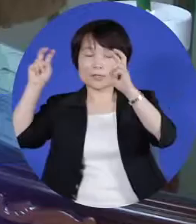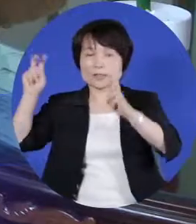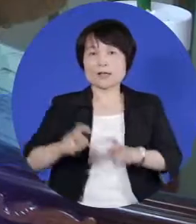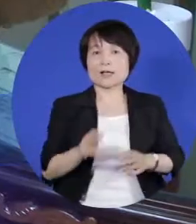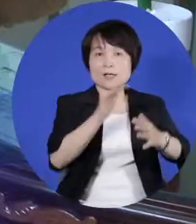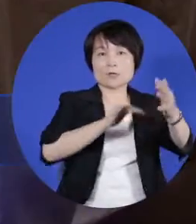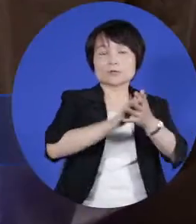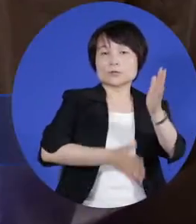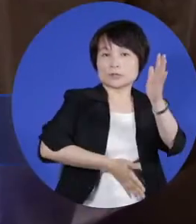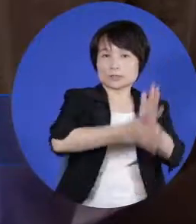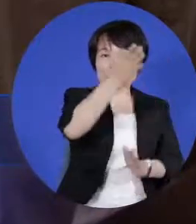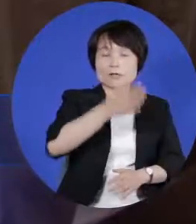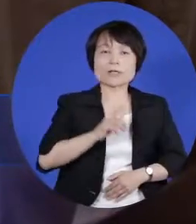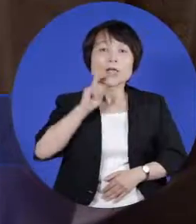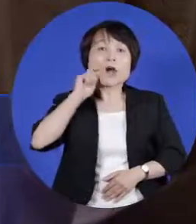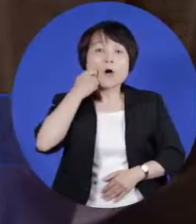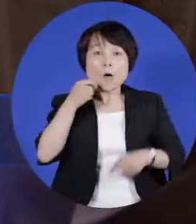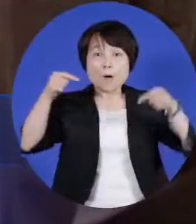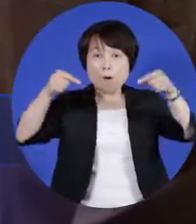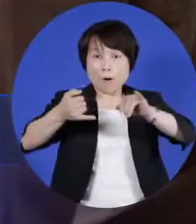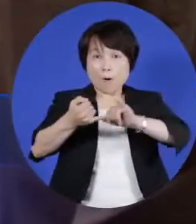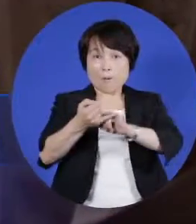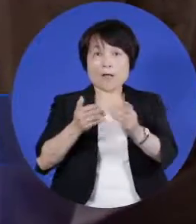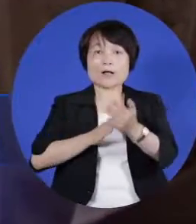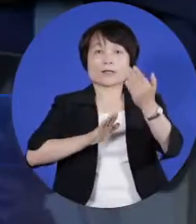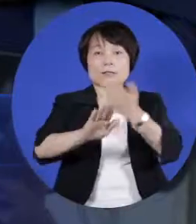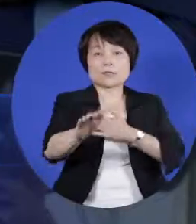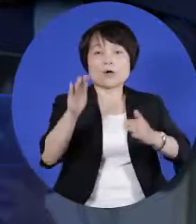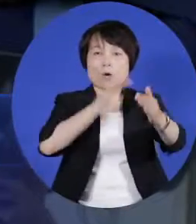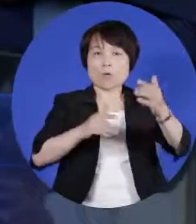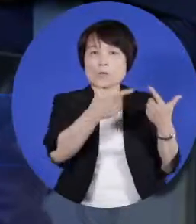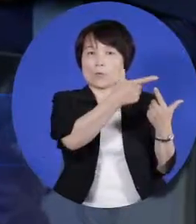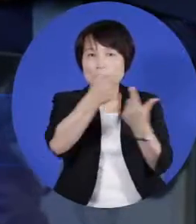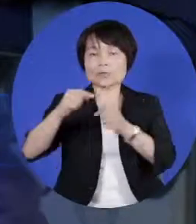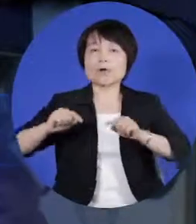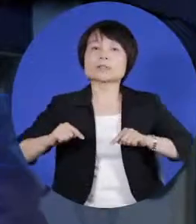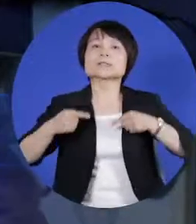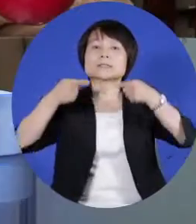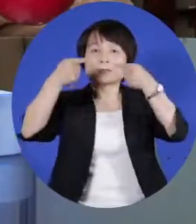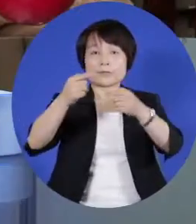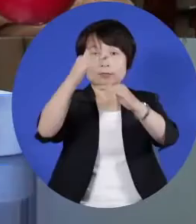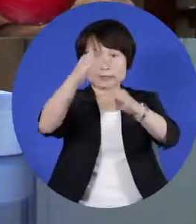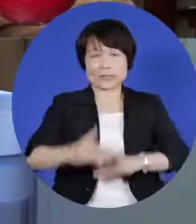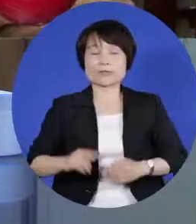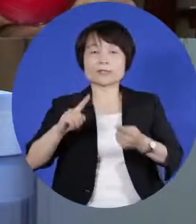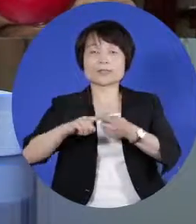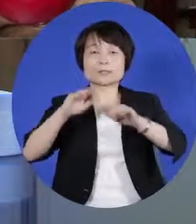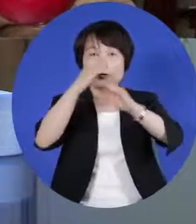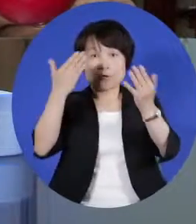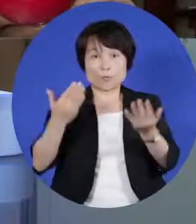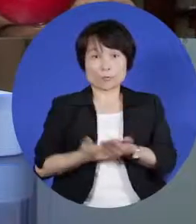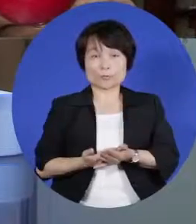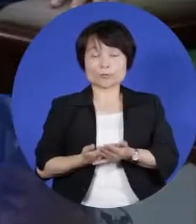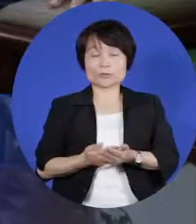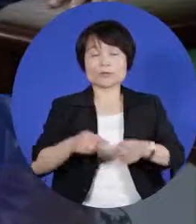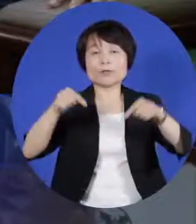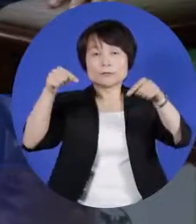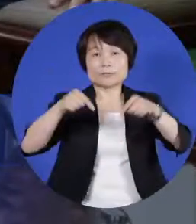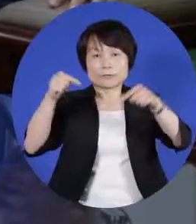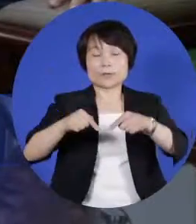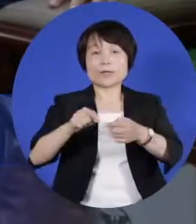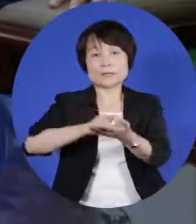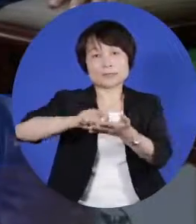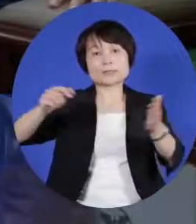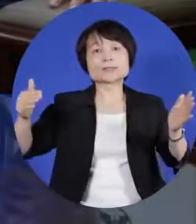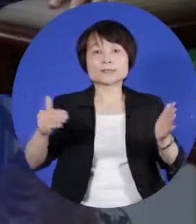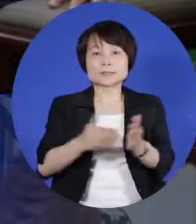협력하여 지역의 어려운 이웃을 돕는 사회공헌활동 애 공동으로 참여할 것을 협약 하는 것인데요 이나 옷이